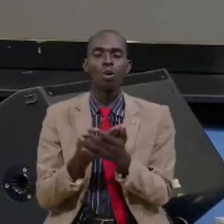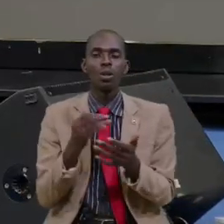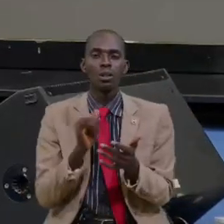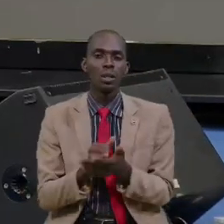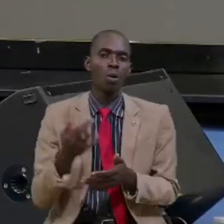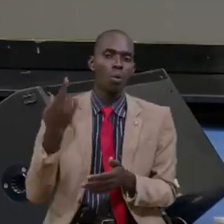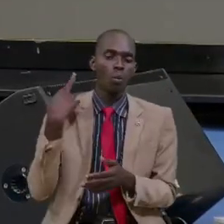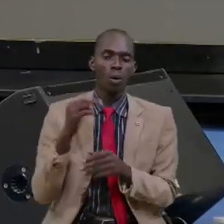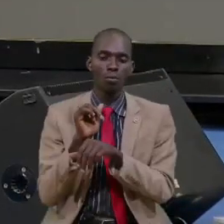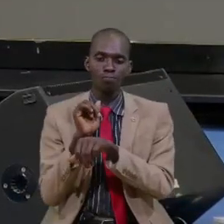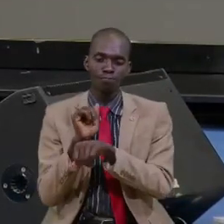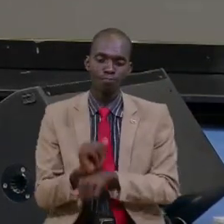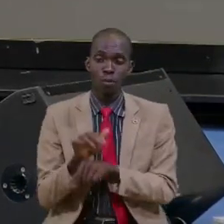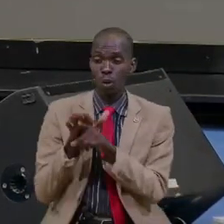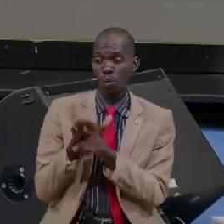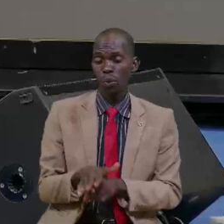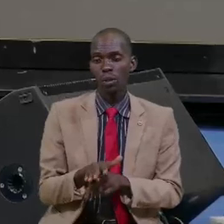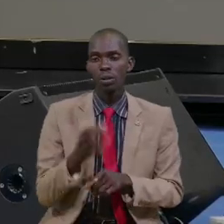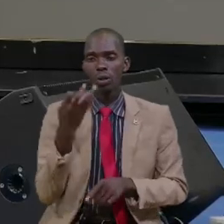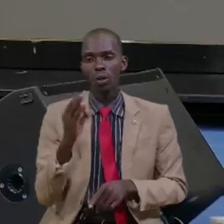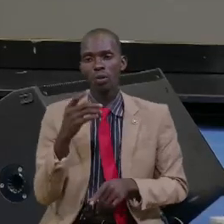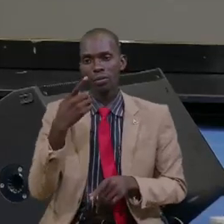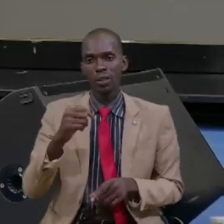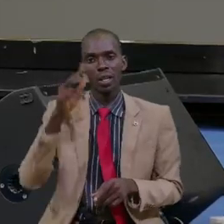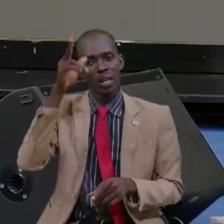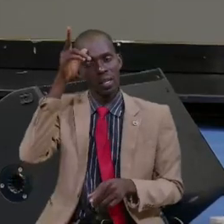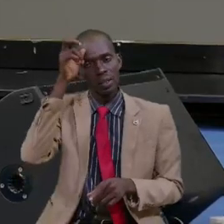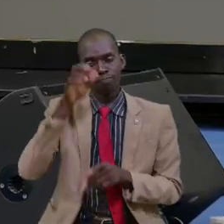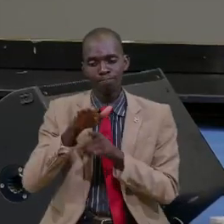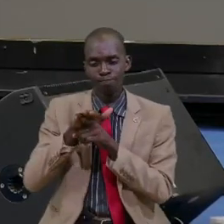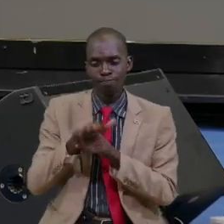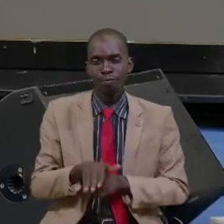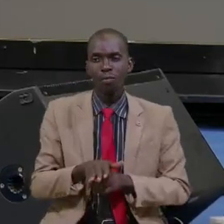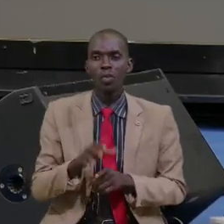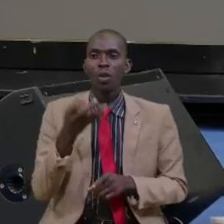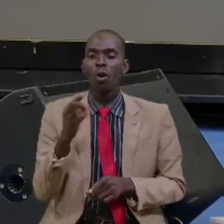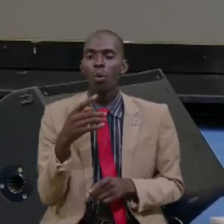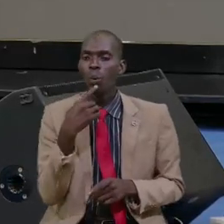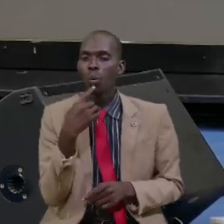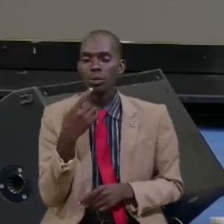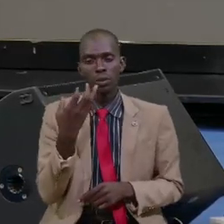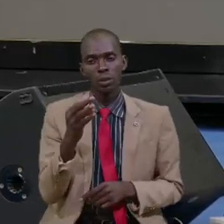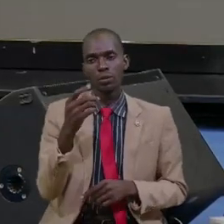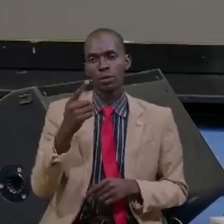l'empire du diable. Sous l'empire du diable. Sous l'empire de qui?